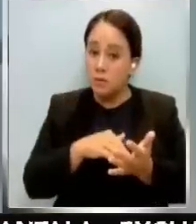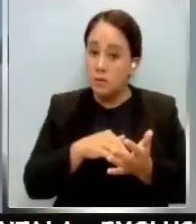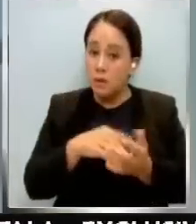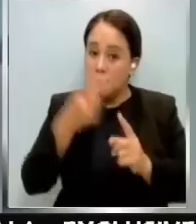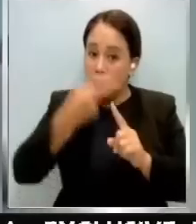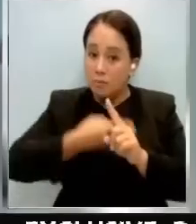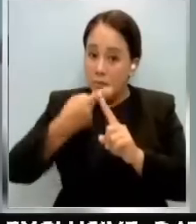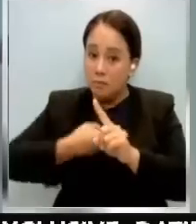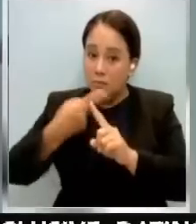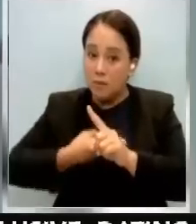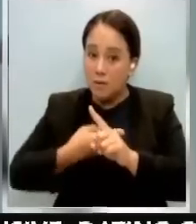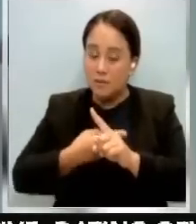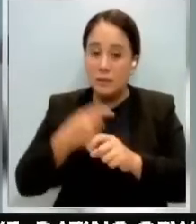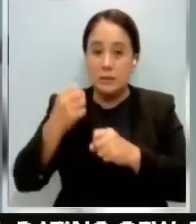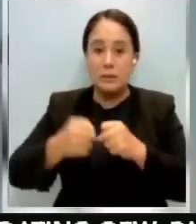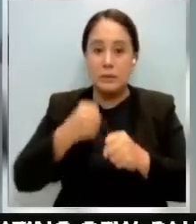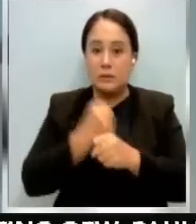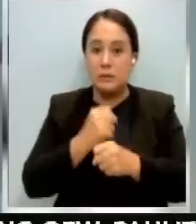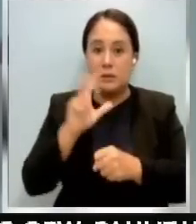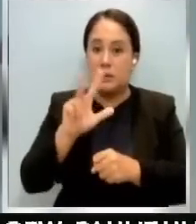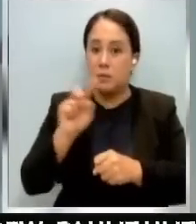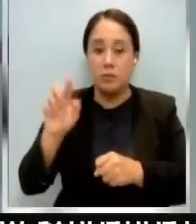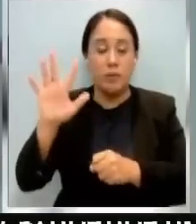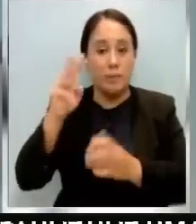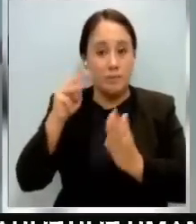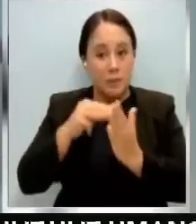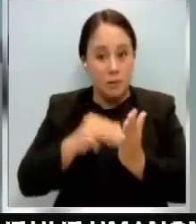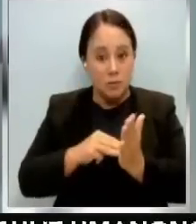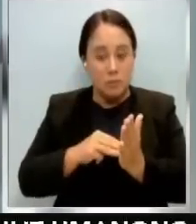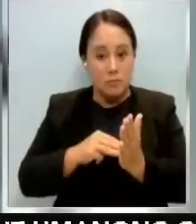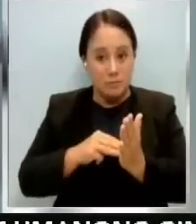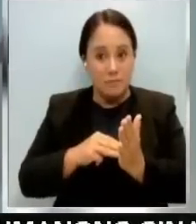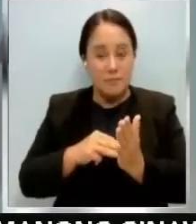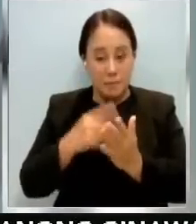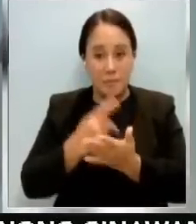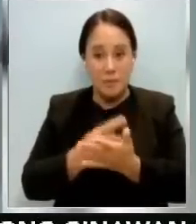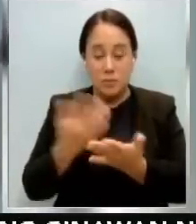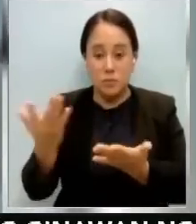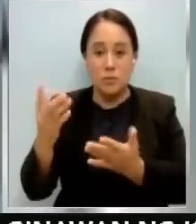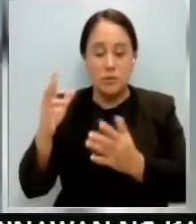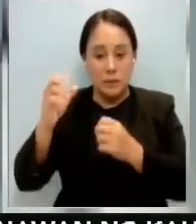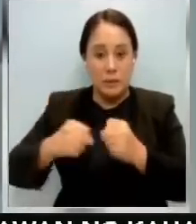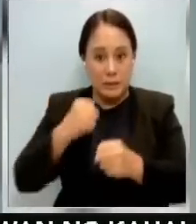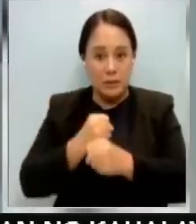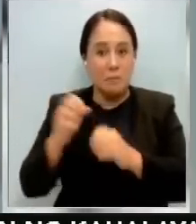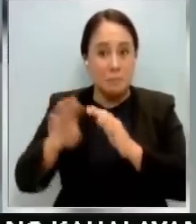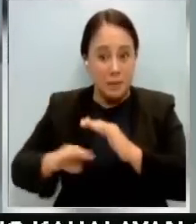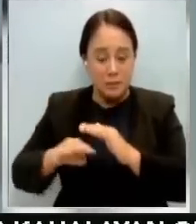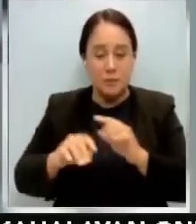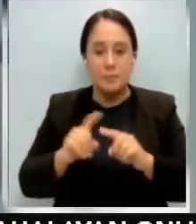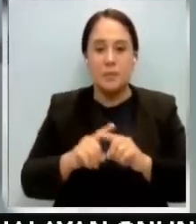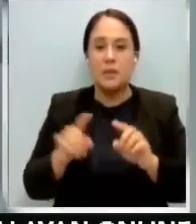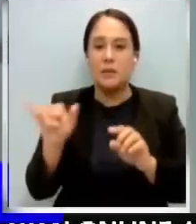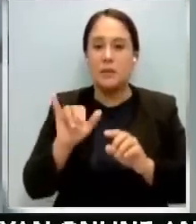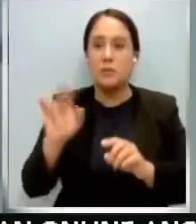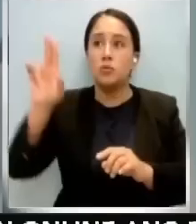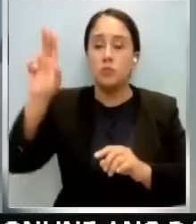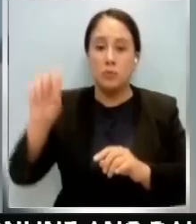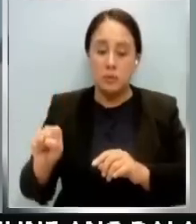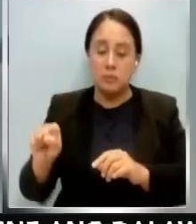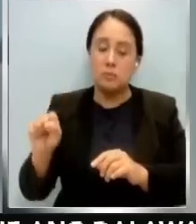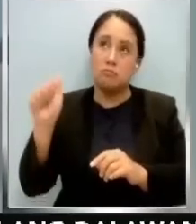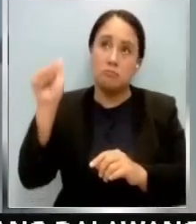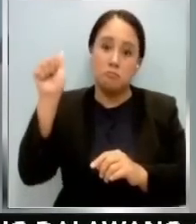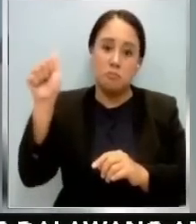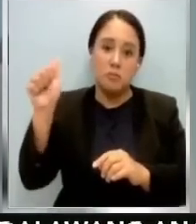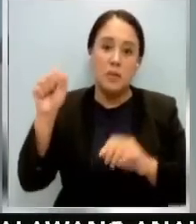Annually, it could be 3 to 5 million pesos annually, basic. Also, it's with the United States that you can